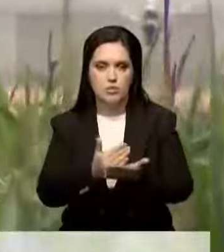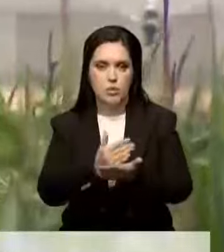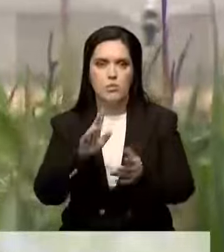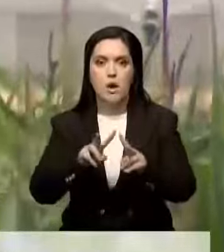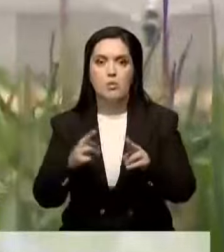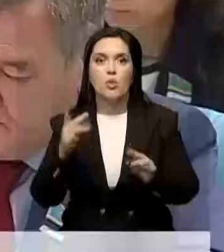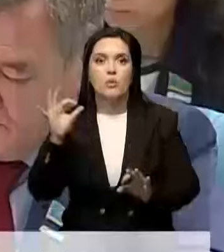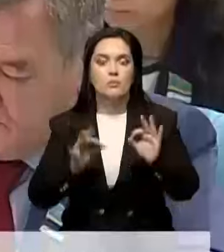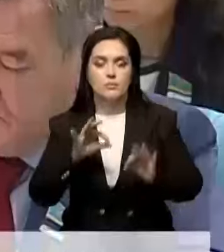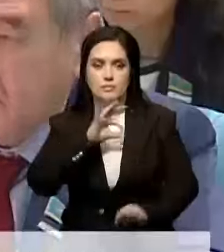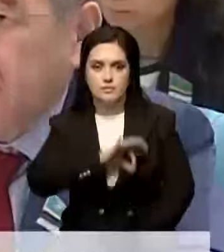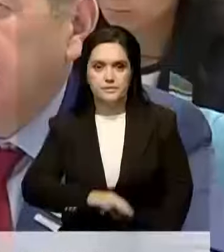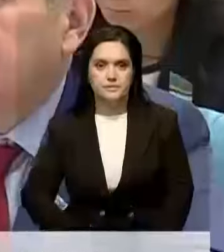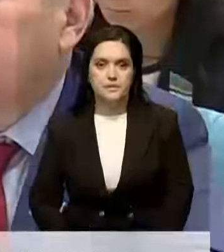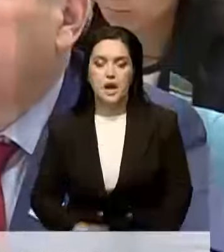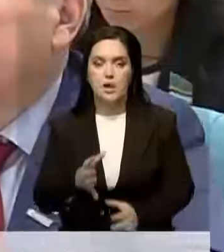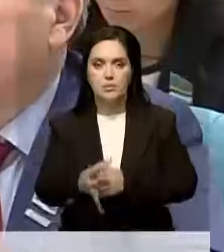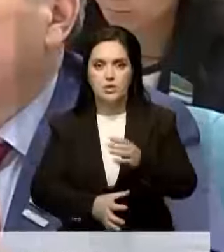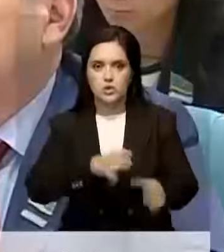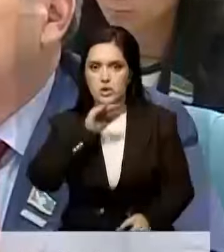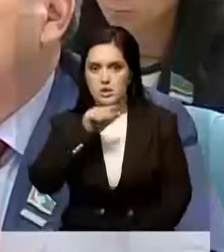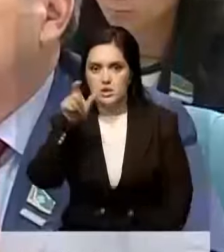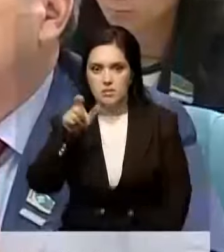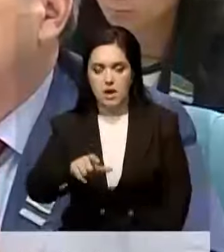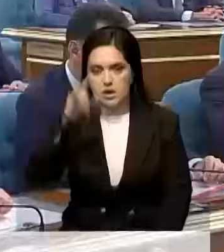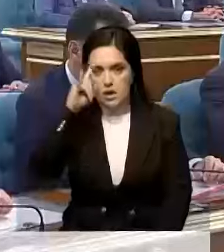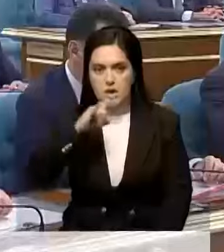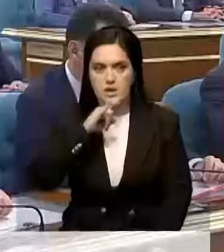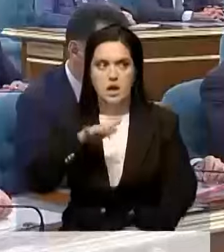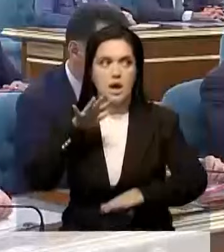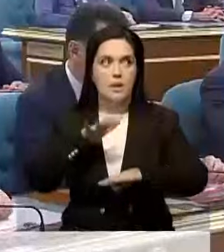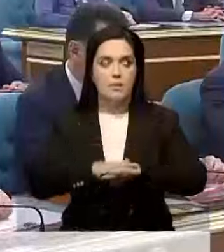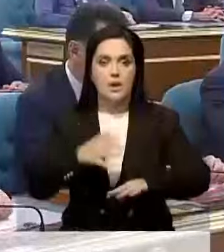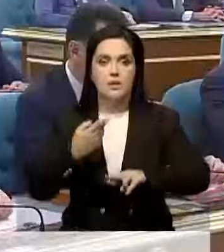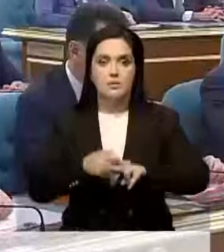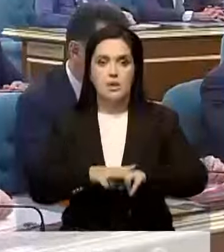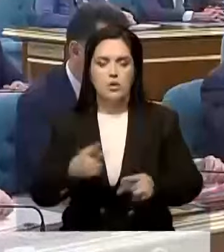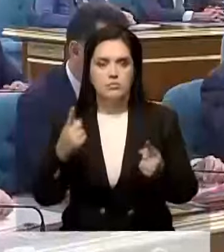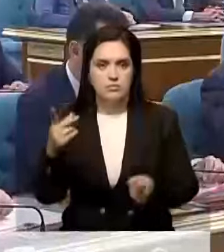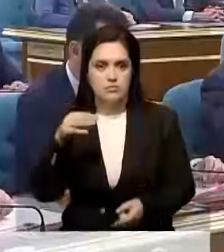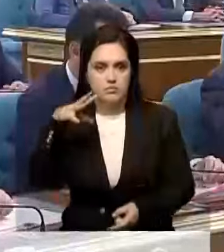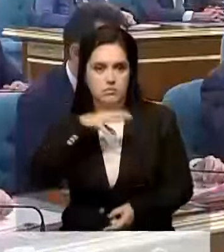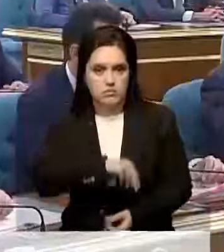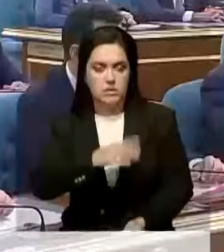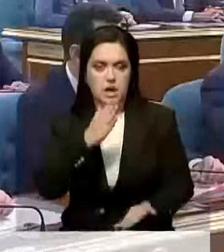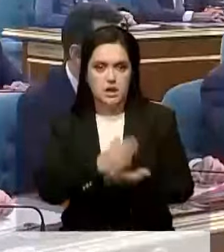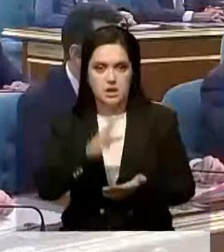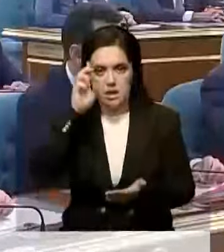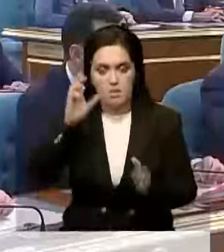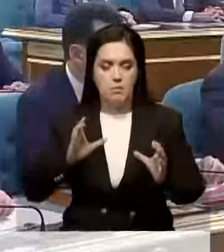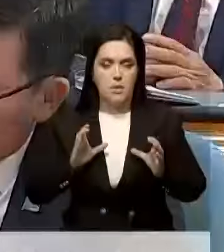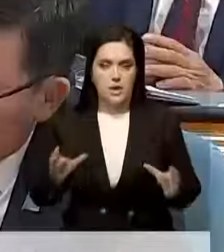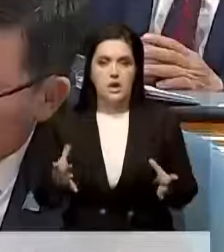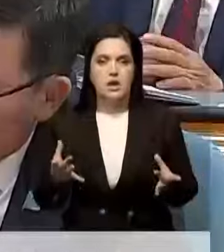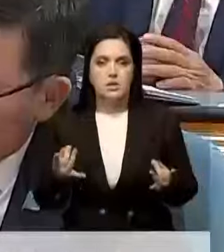дивидендам акционеров. Международные эксперты относят казахские банки к одним из самых прибыльных среди стран, богатых